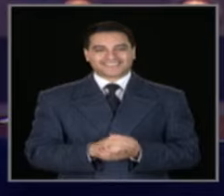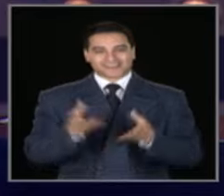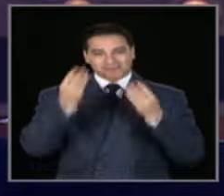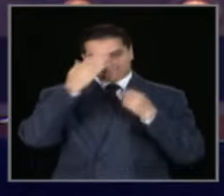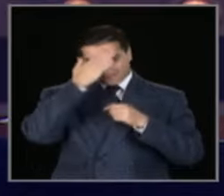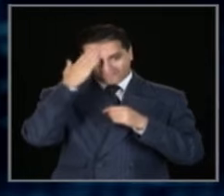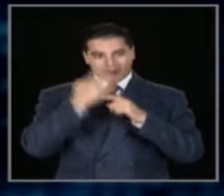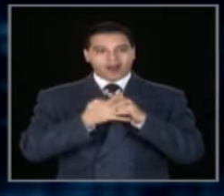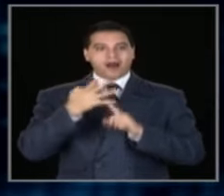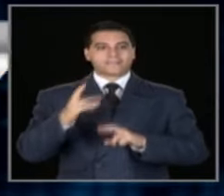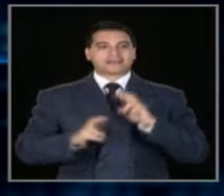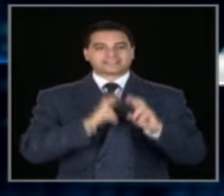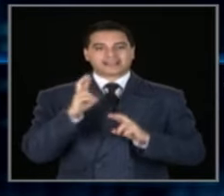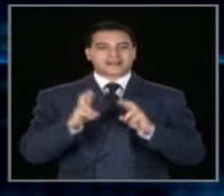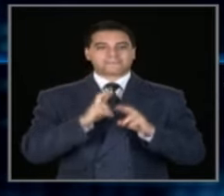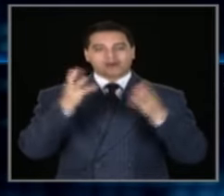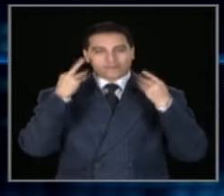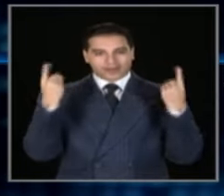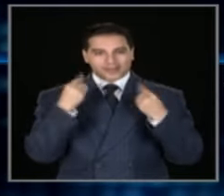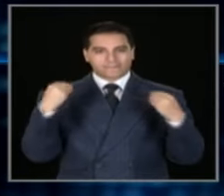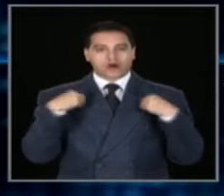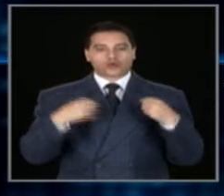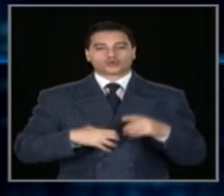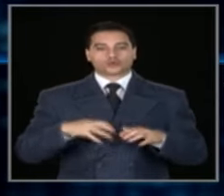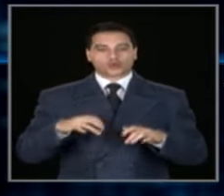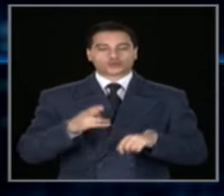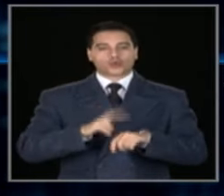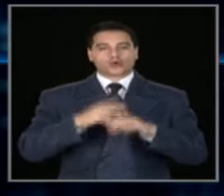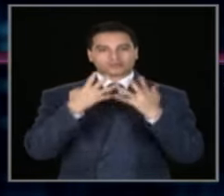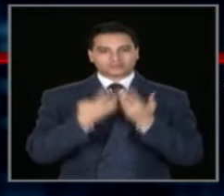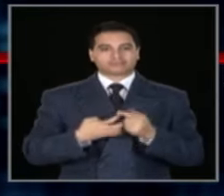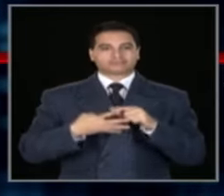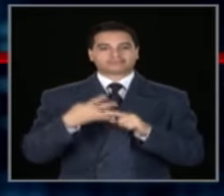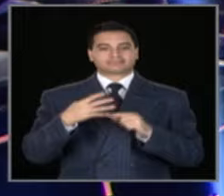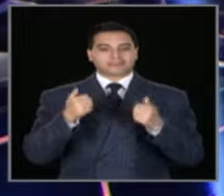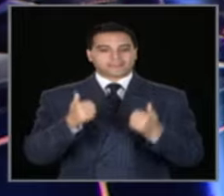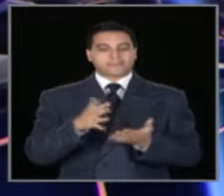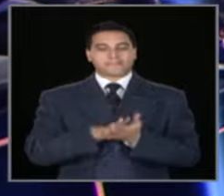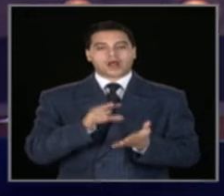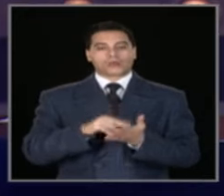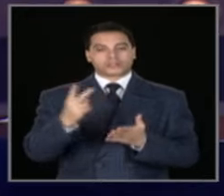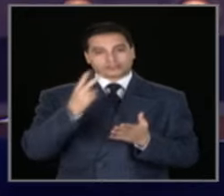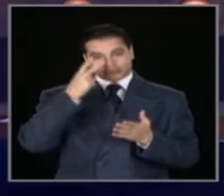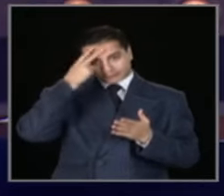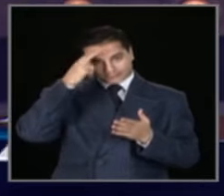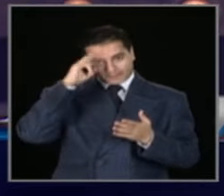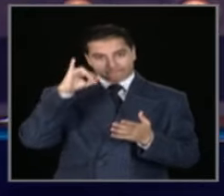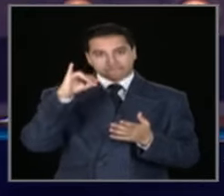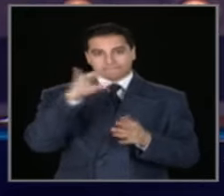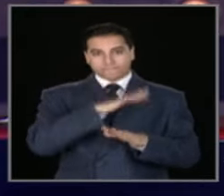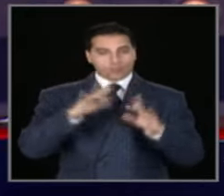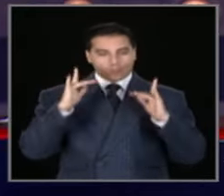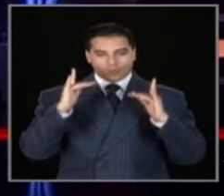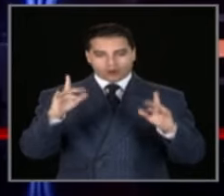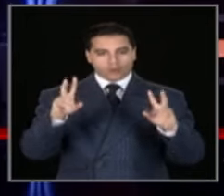فقرة المعرفة، أربع أسئلة، معلومات عامة، رياضة، تكنولوجيا، وقدرات ذهنية. أول اتنين من مكاننا